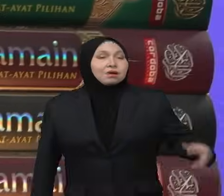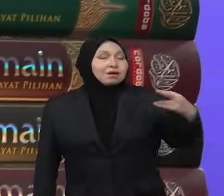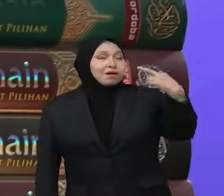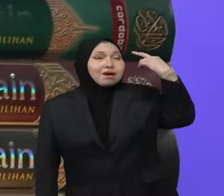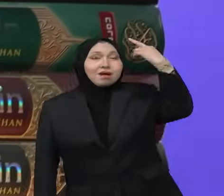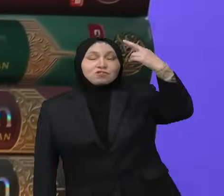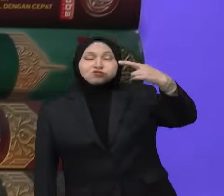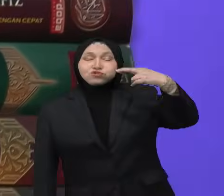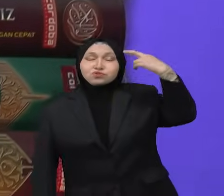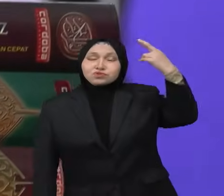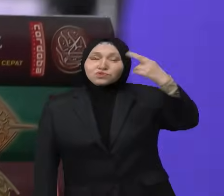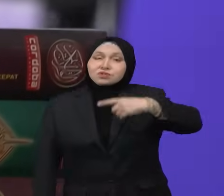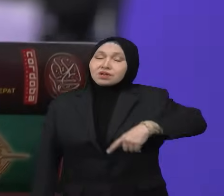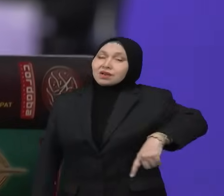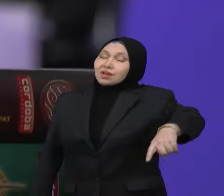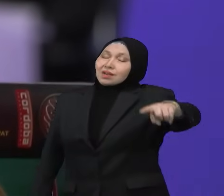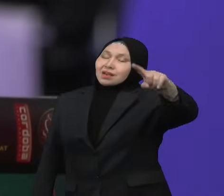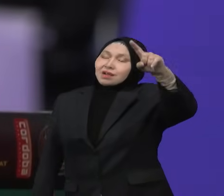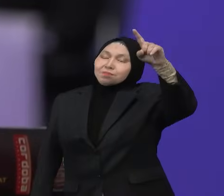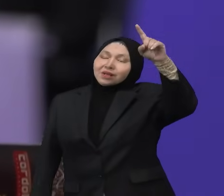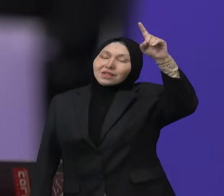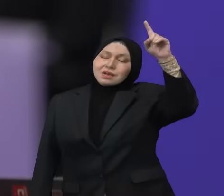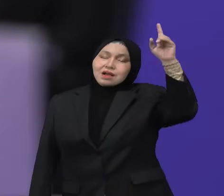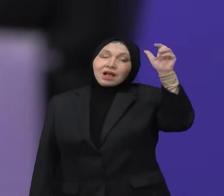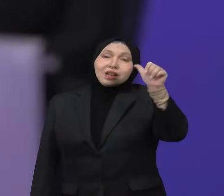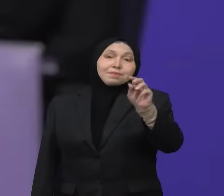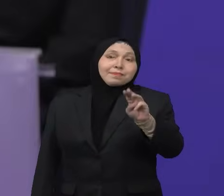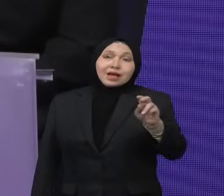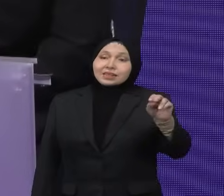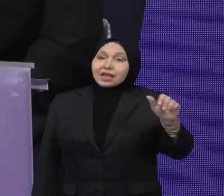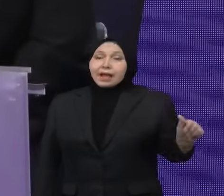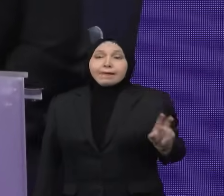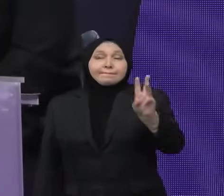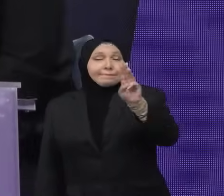رسول الله علمنا من